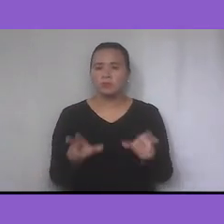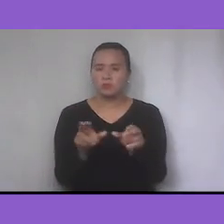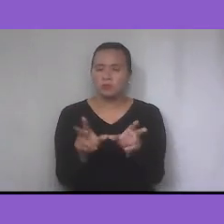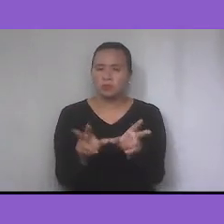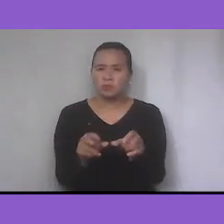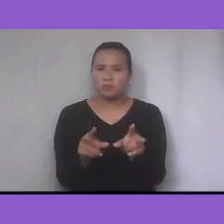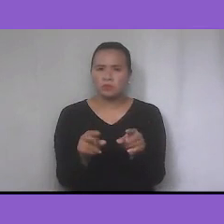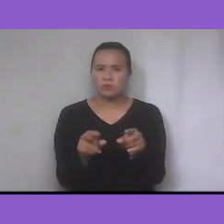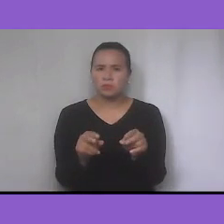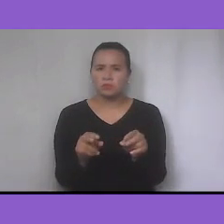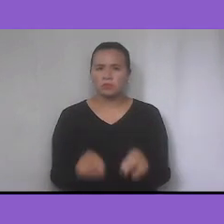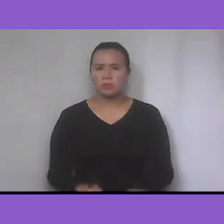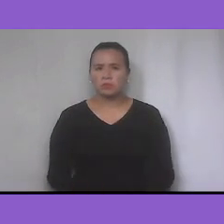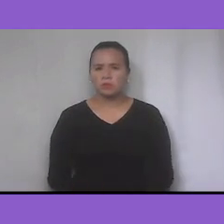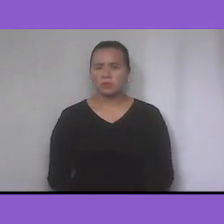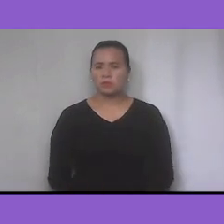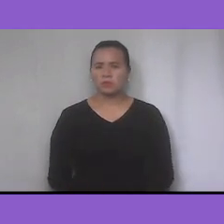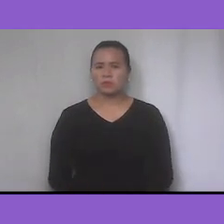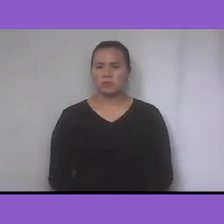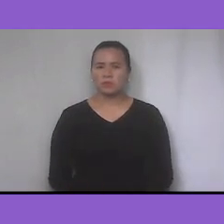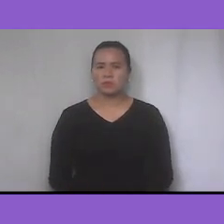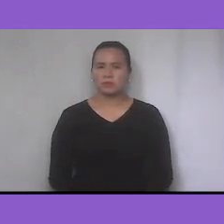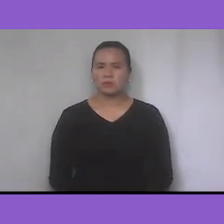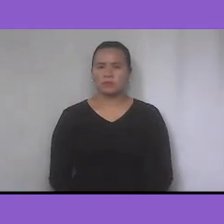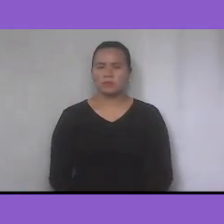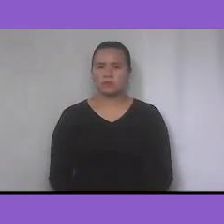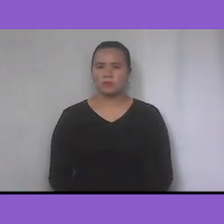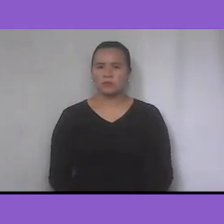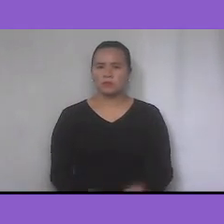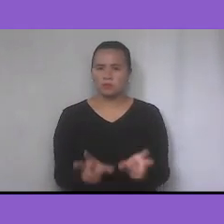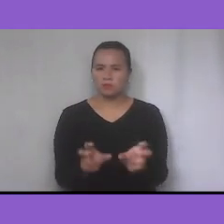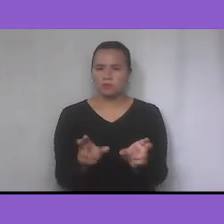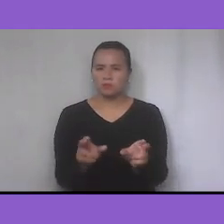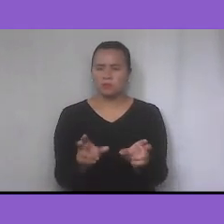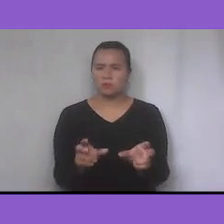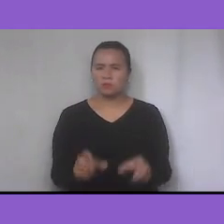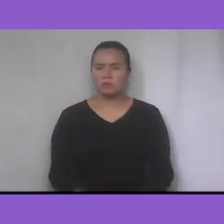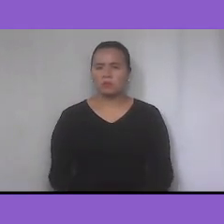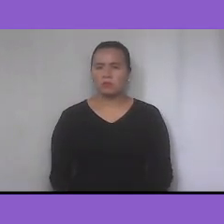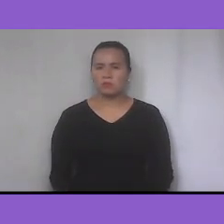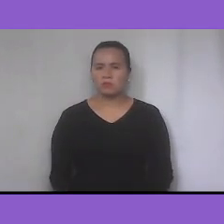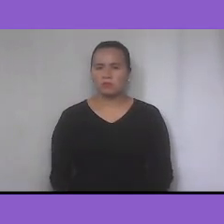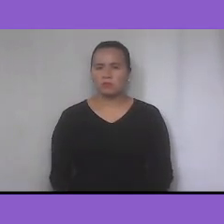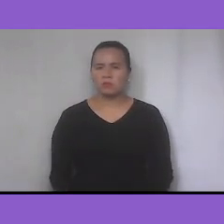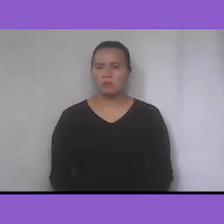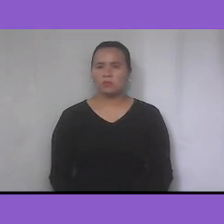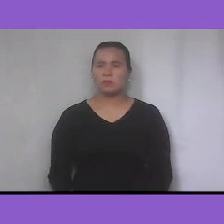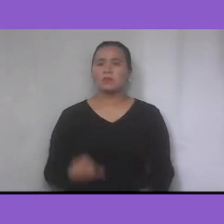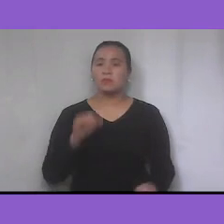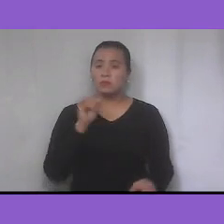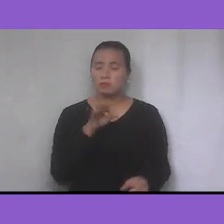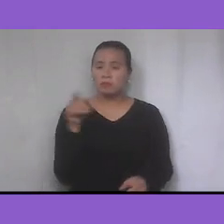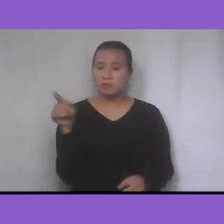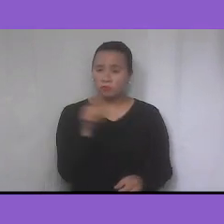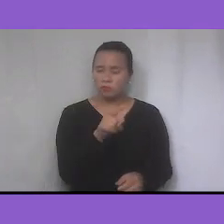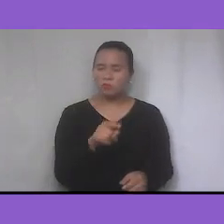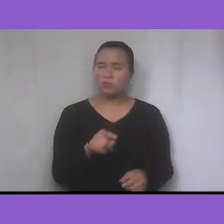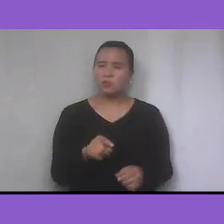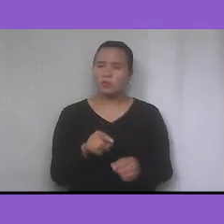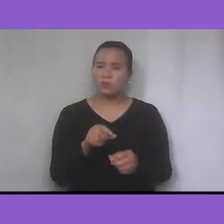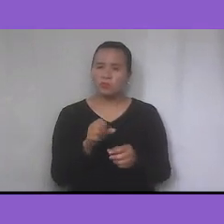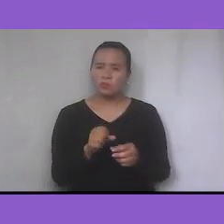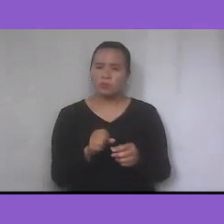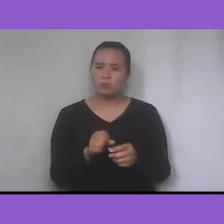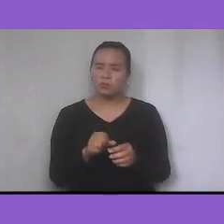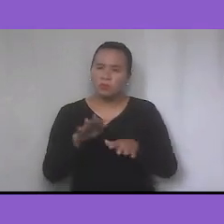tungkol sa talangka na pagilid maglakad. Pero sabi niya sa anak niya, maglakad ka ng tuwid. Pero dahil talangka sila,